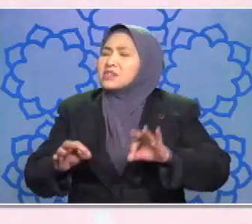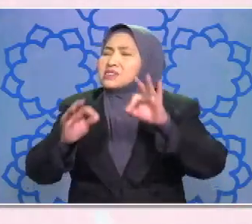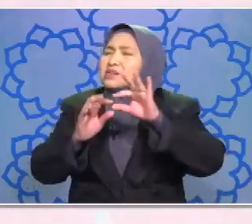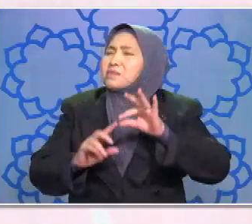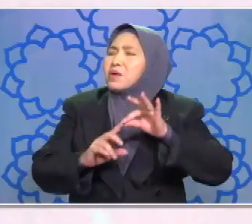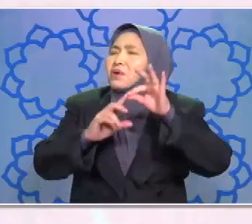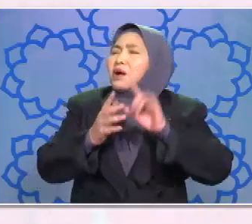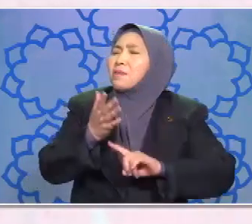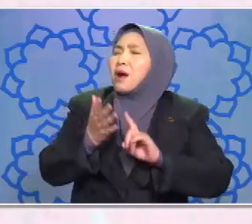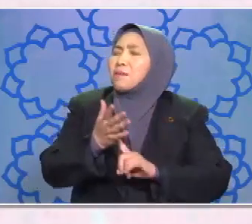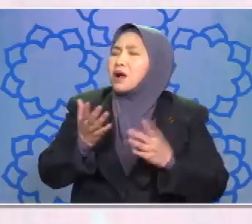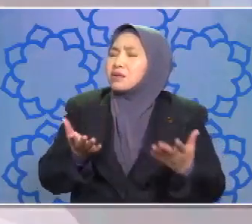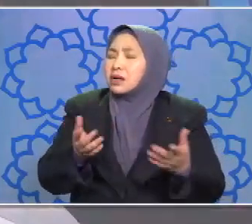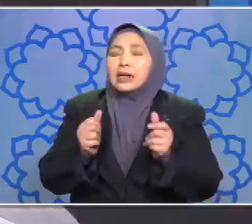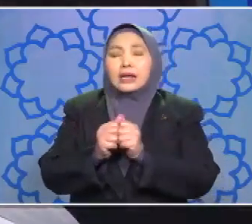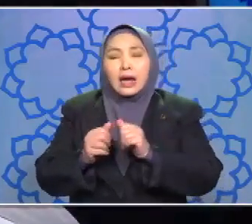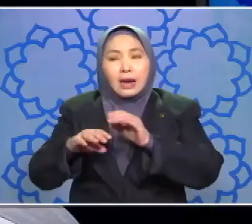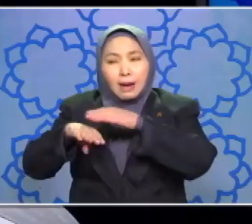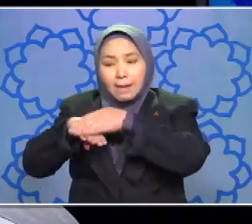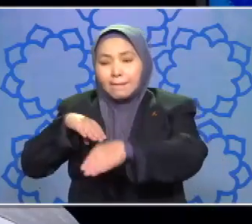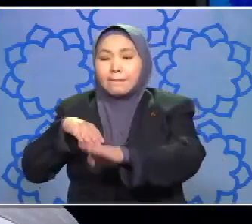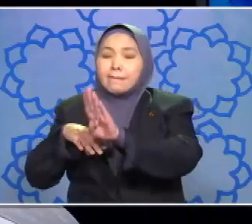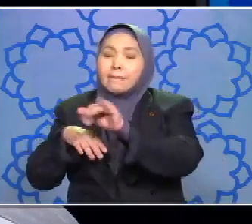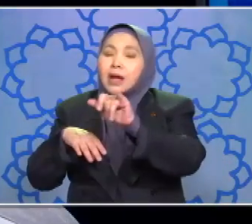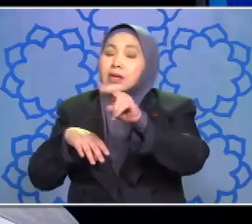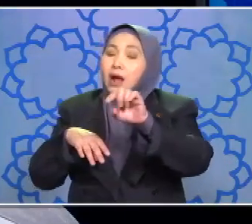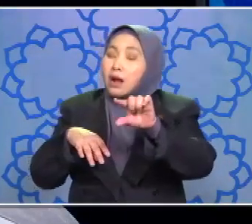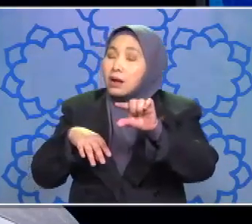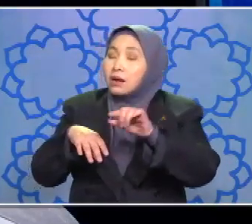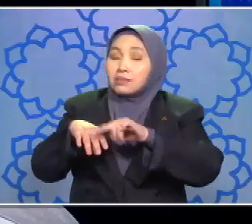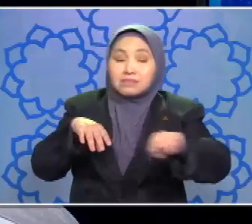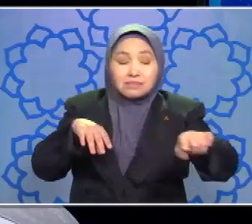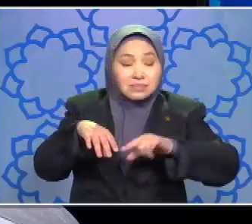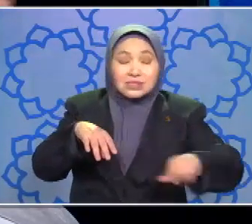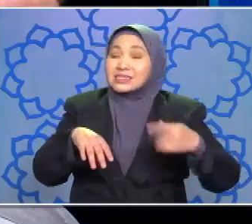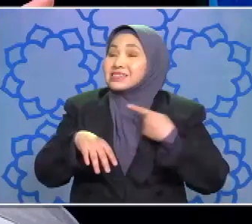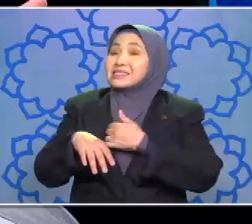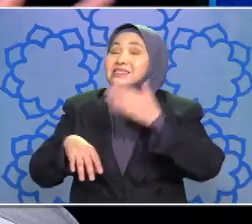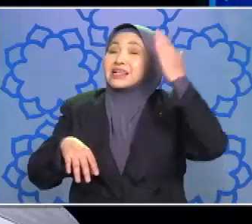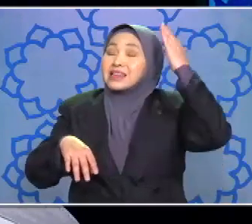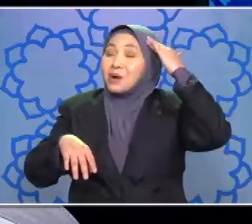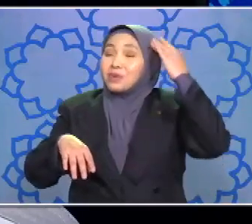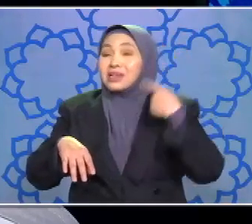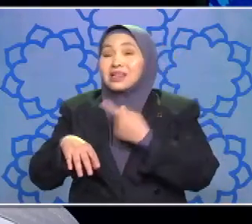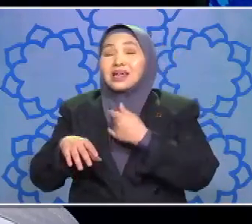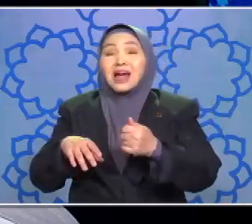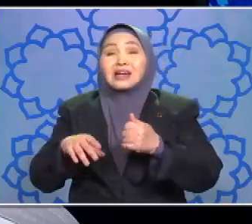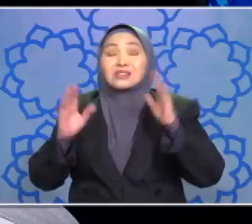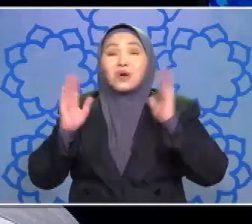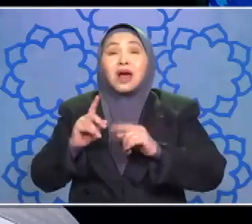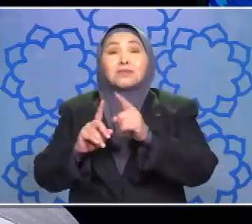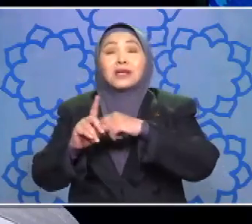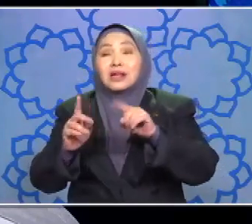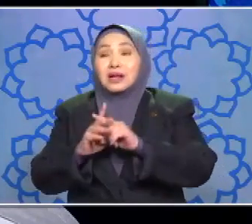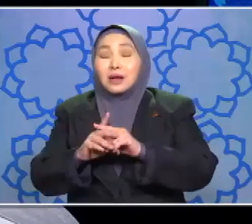bayang-bayang? Dengan bayang-bayang kita tahu bila kita nak solat. Betul, Ustaz. Dengan bayang-bayang kita, Ustaz, bumi ini jadi